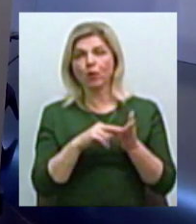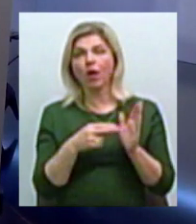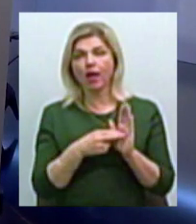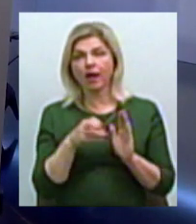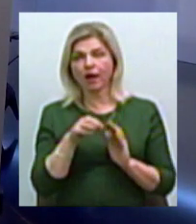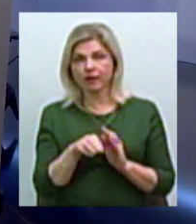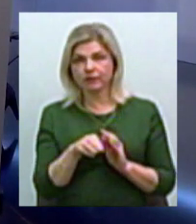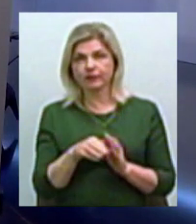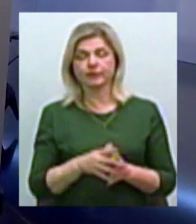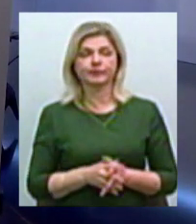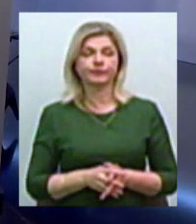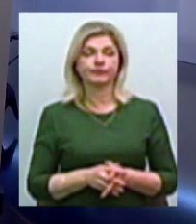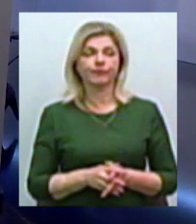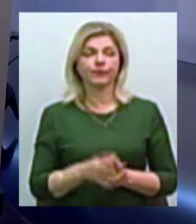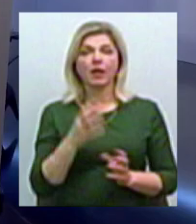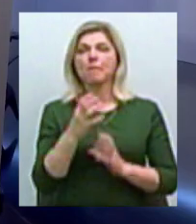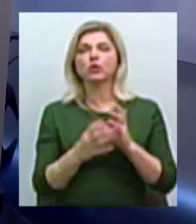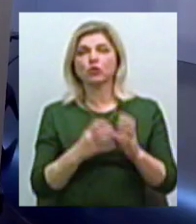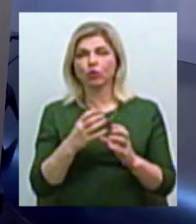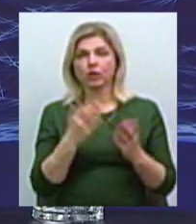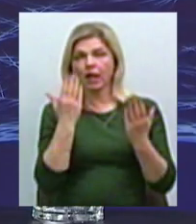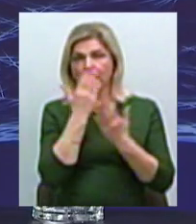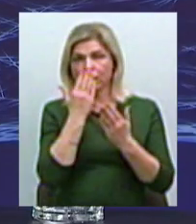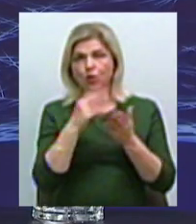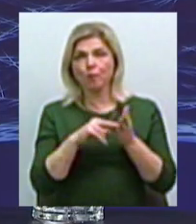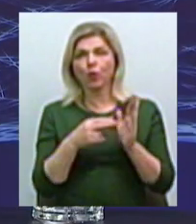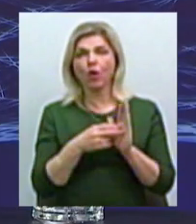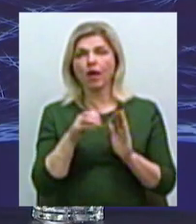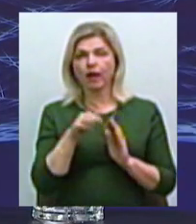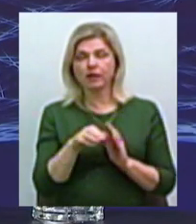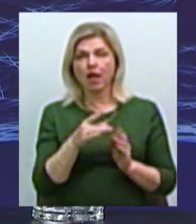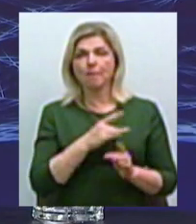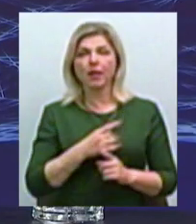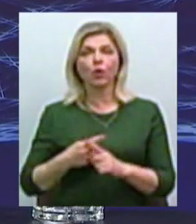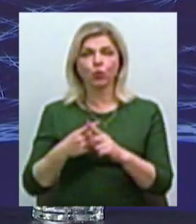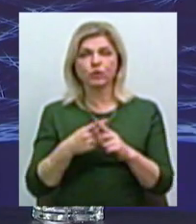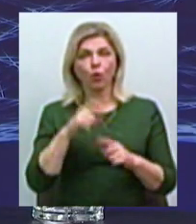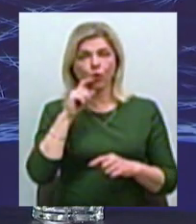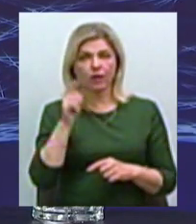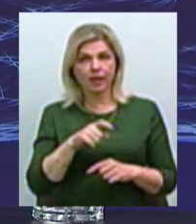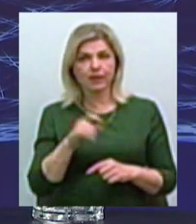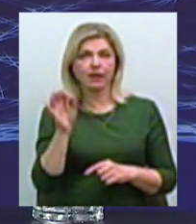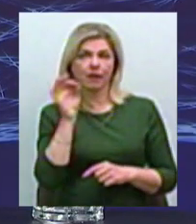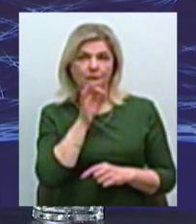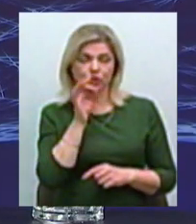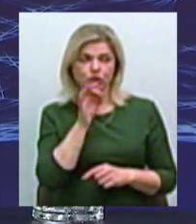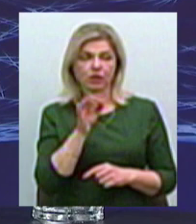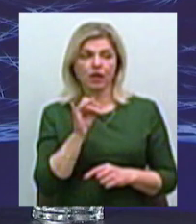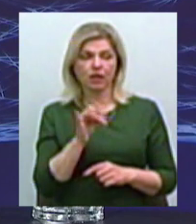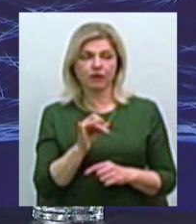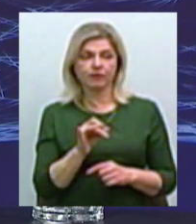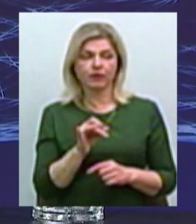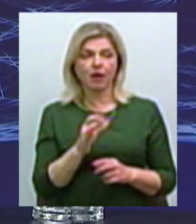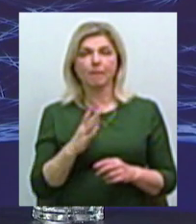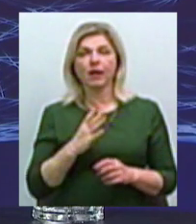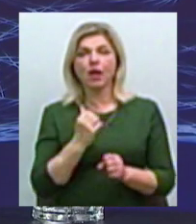DV International. Це міжнародний проект, це Білорусія, Україна і Німеччина. І виходить, от